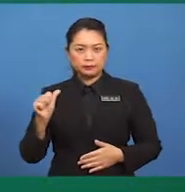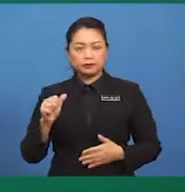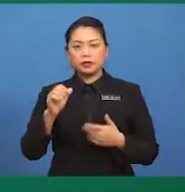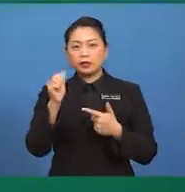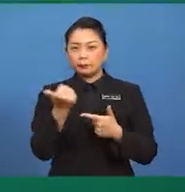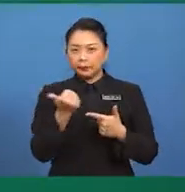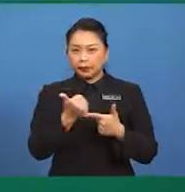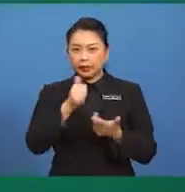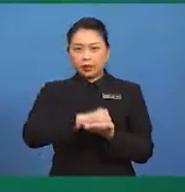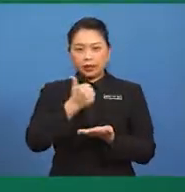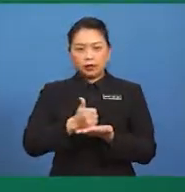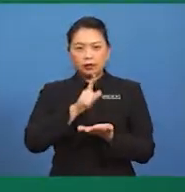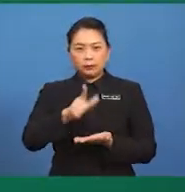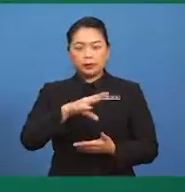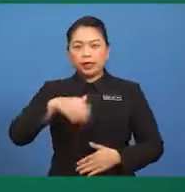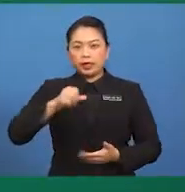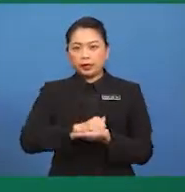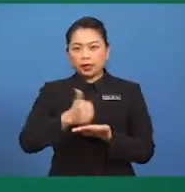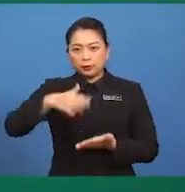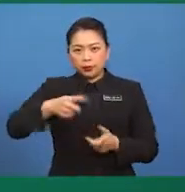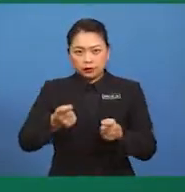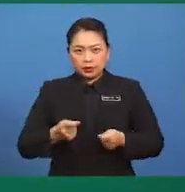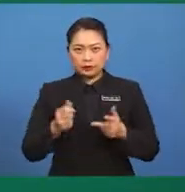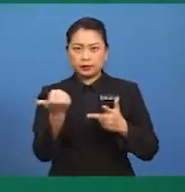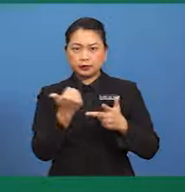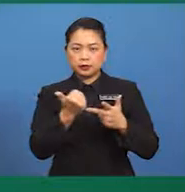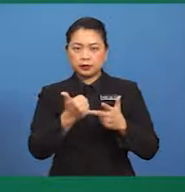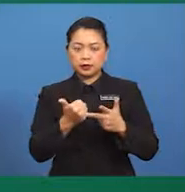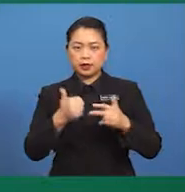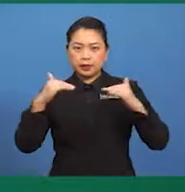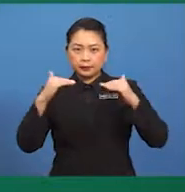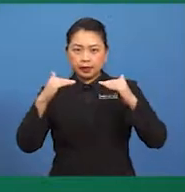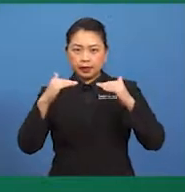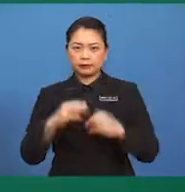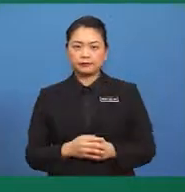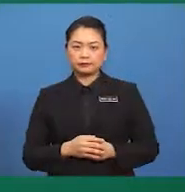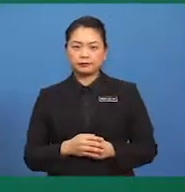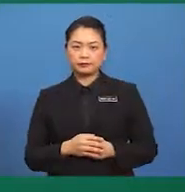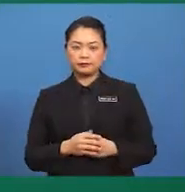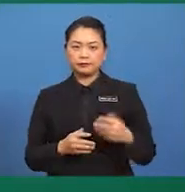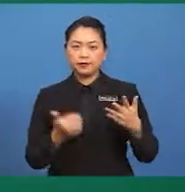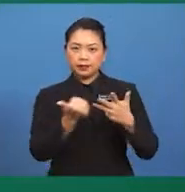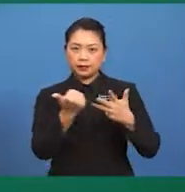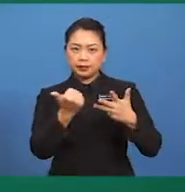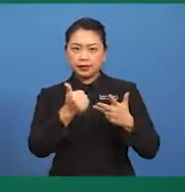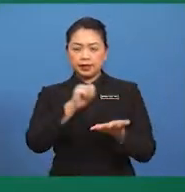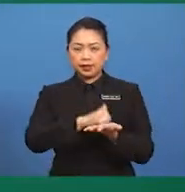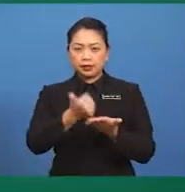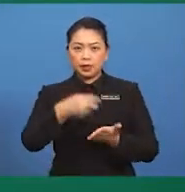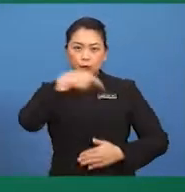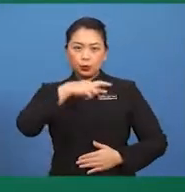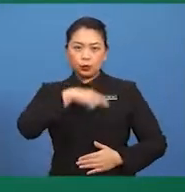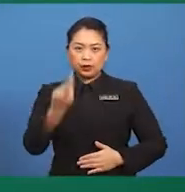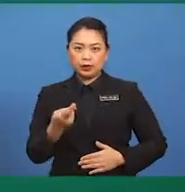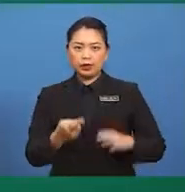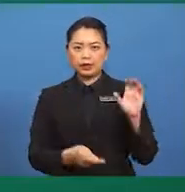hutang lapuk dan akaun belum terima, C. petikan imbangan duga terselaras, D. petikan akaun untung rugi,